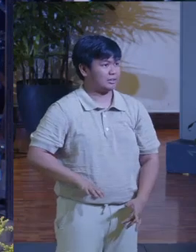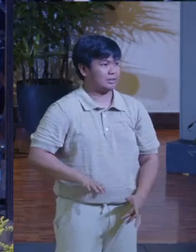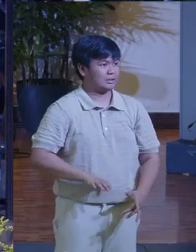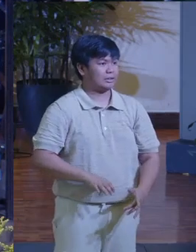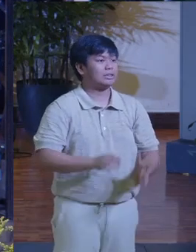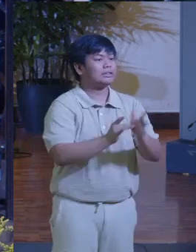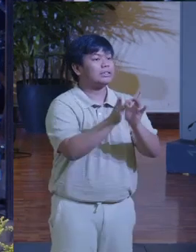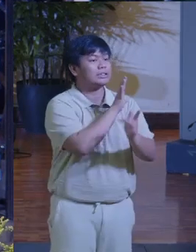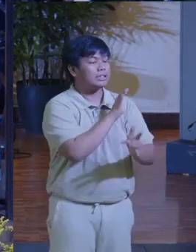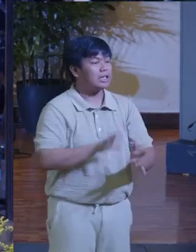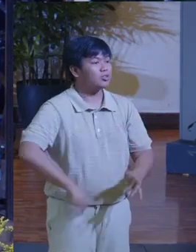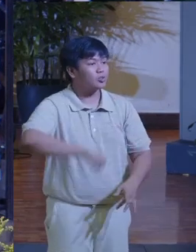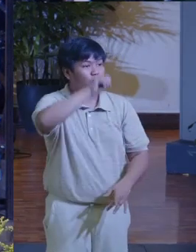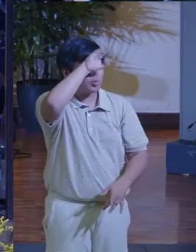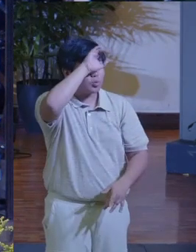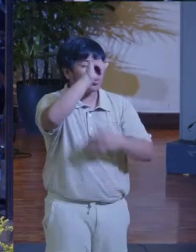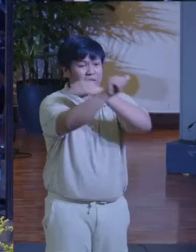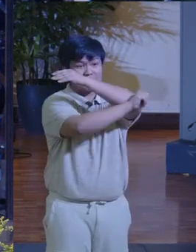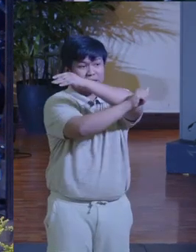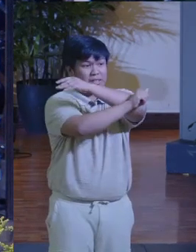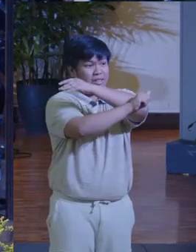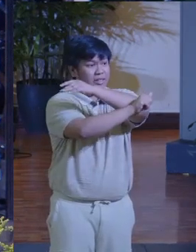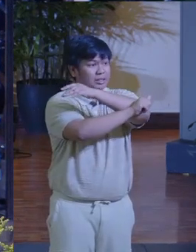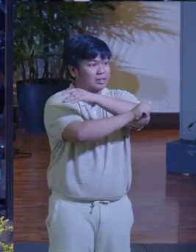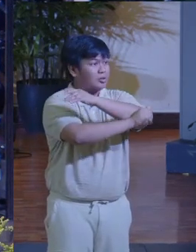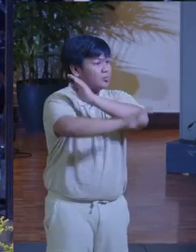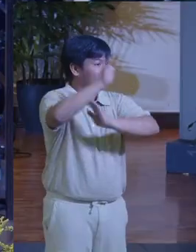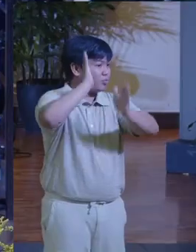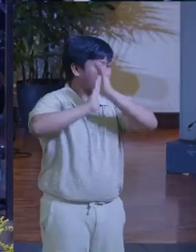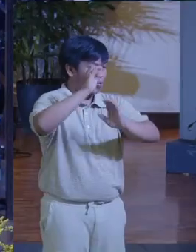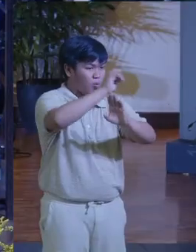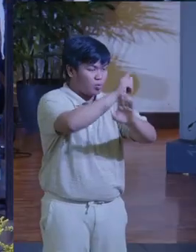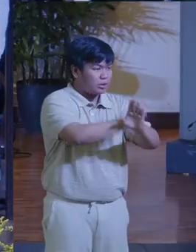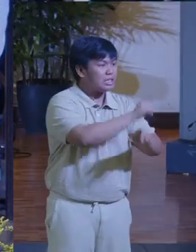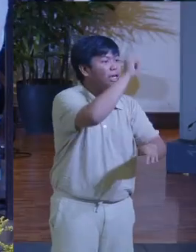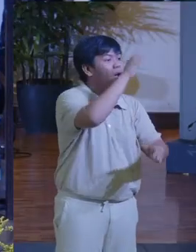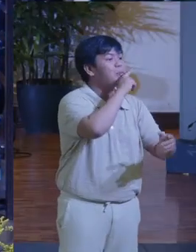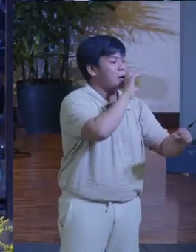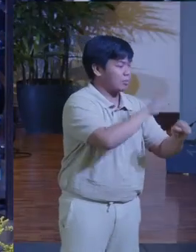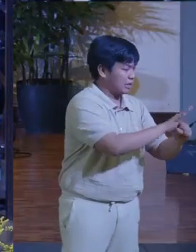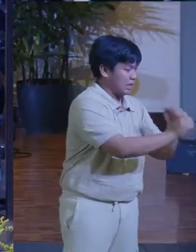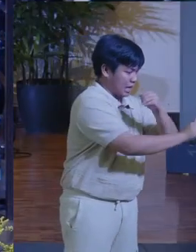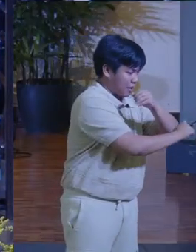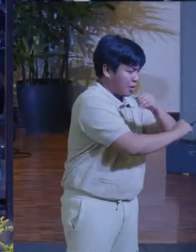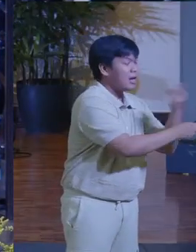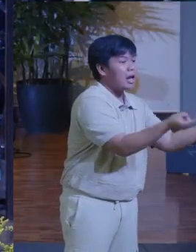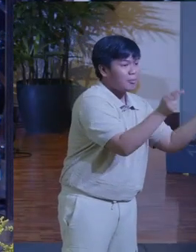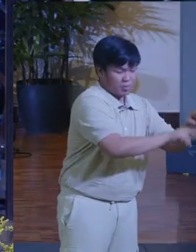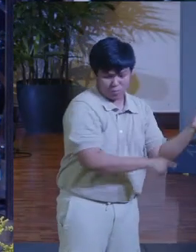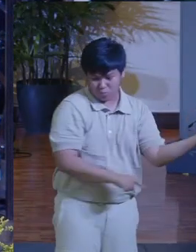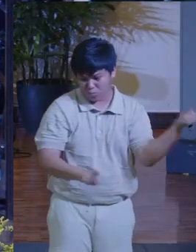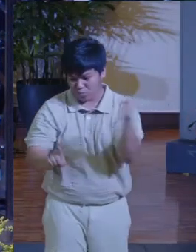Pablo. Siya yung offspring na pinangako sa Genesis chapter 3 verse 15.